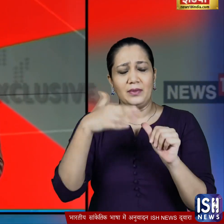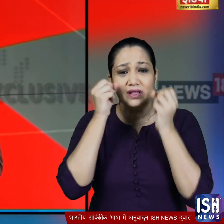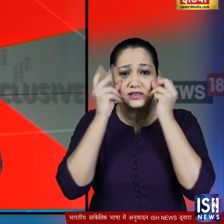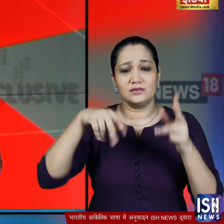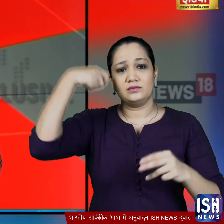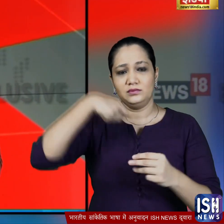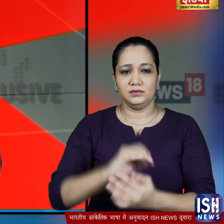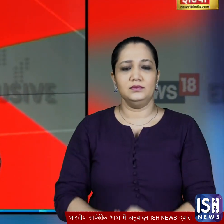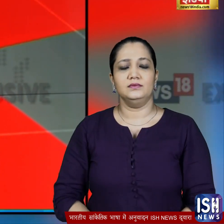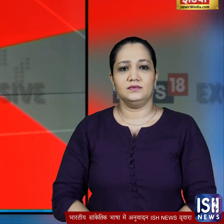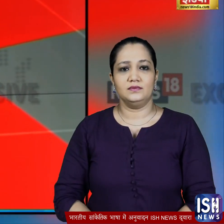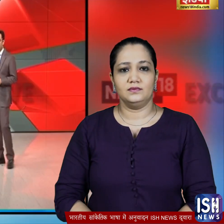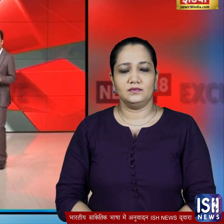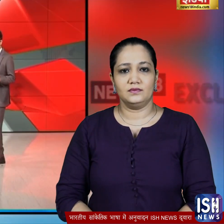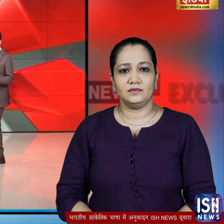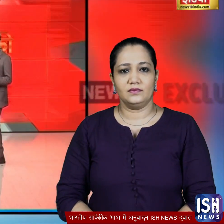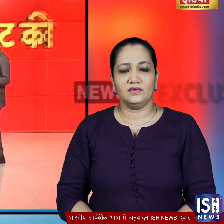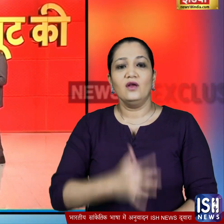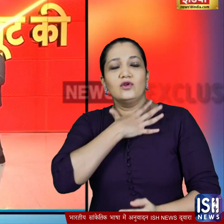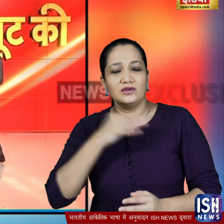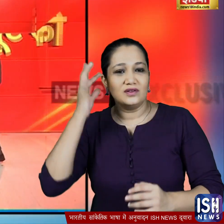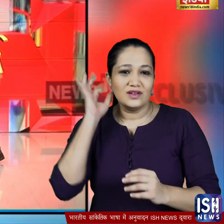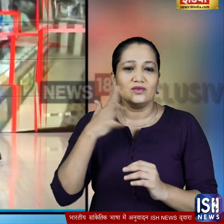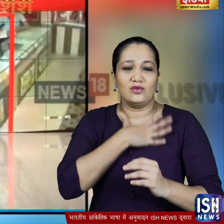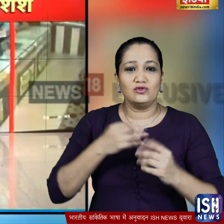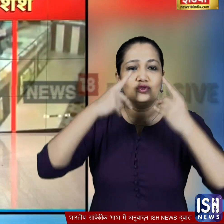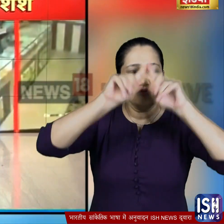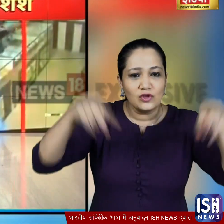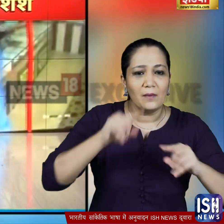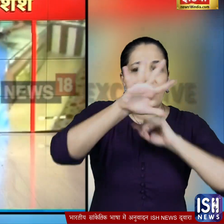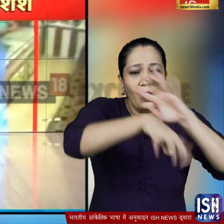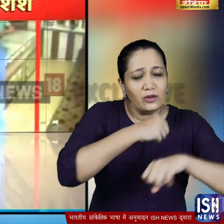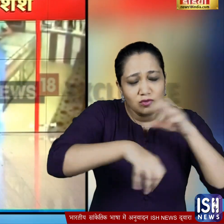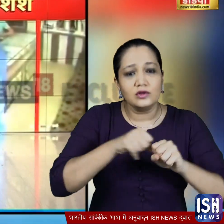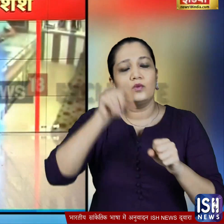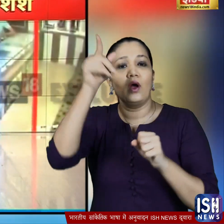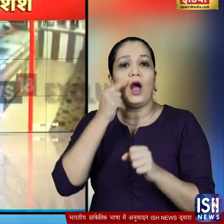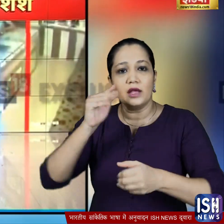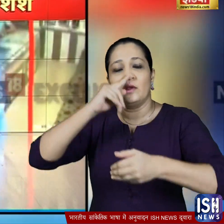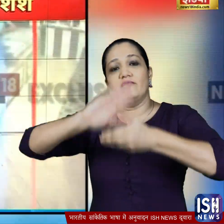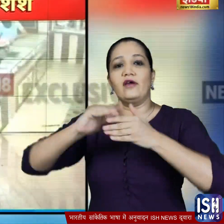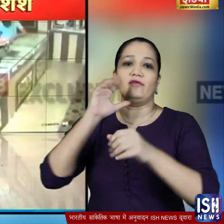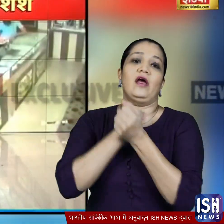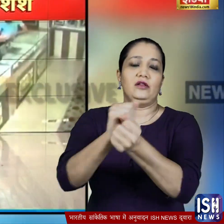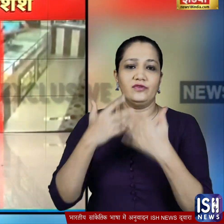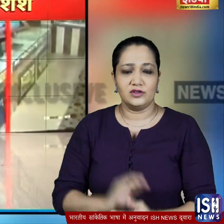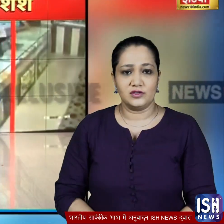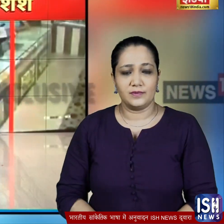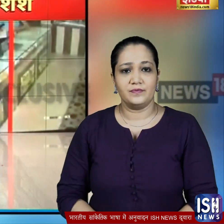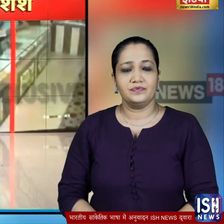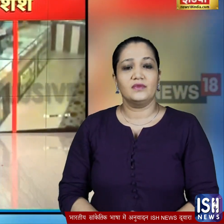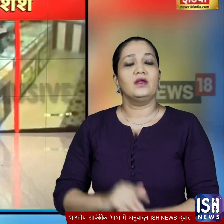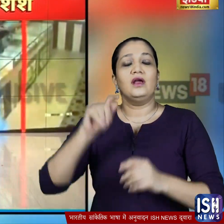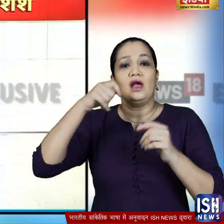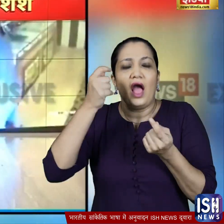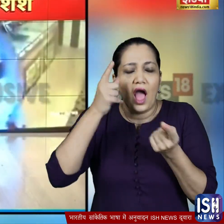करने वाला एक वीडियो सामने आया, जहां एक गहने की दुकान में लूट की कोशिश करने के आरोप में एक पति पत्नी को गिरफ्तार कर लिया गया। ये पूरी घटना दुकान